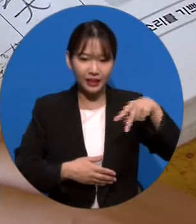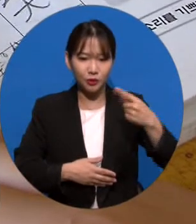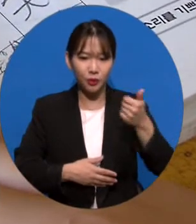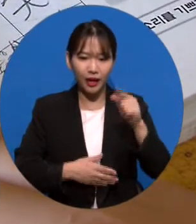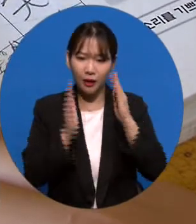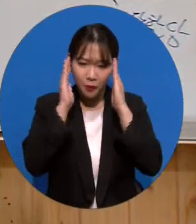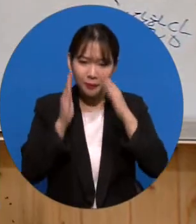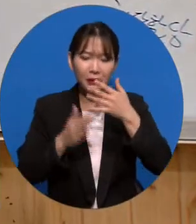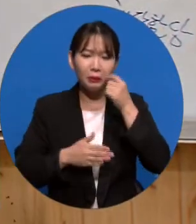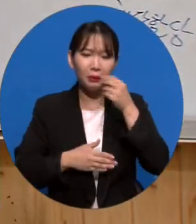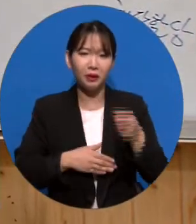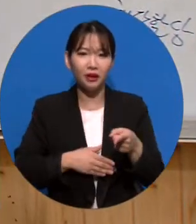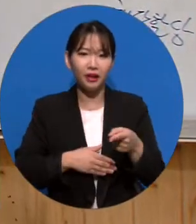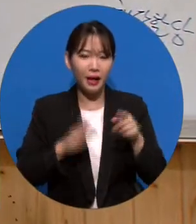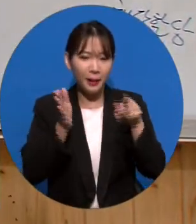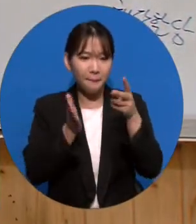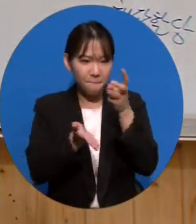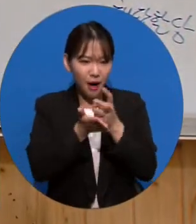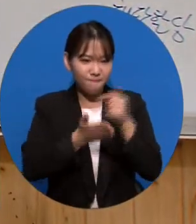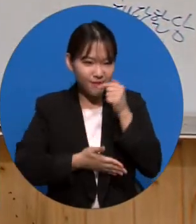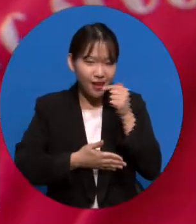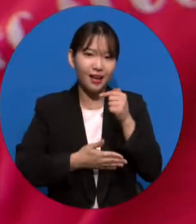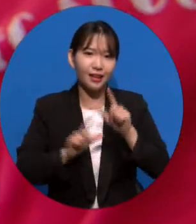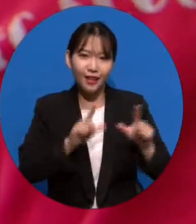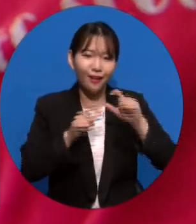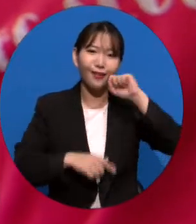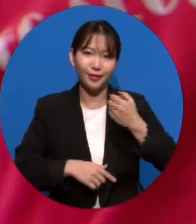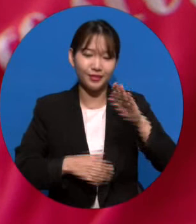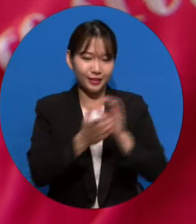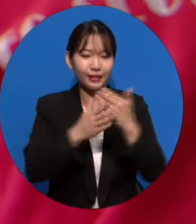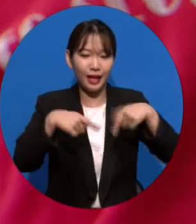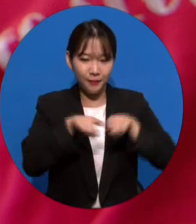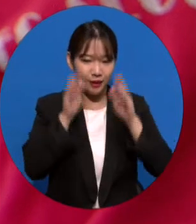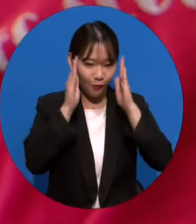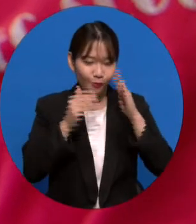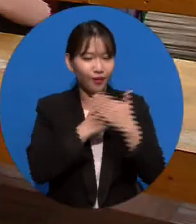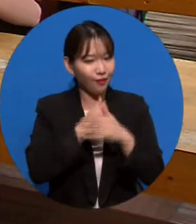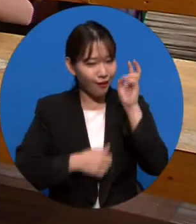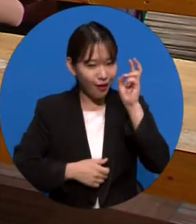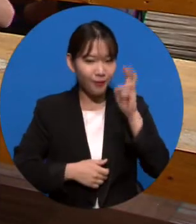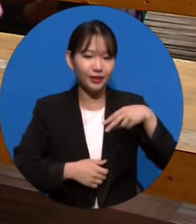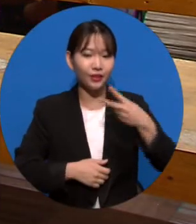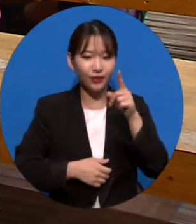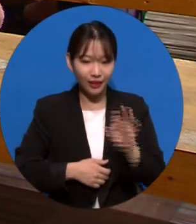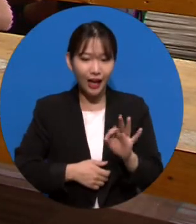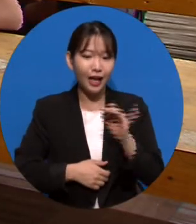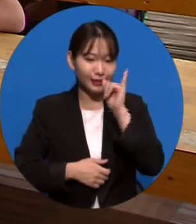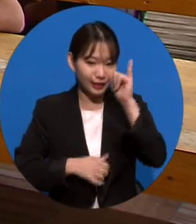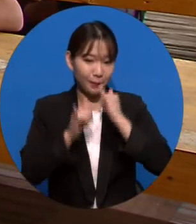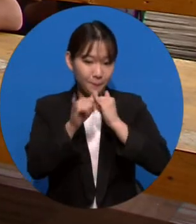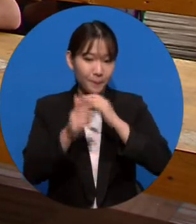생소했고 규율에 맞춘 생활도 쉽진 않았지만 친구들과 협력하며 공부한 덕택인지 서당 대회 수상이라는